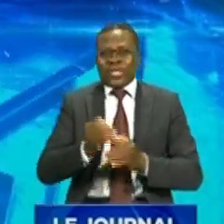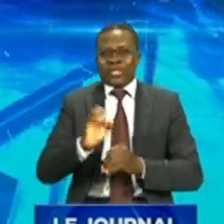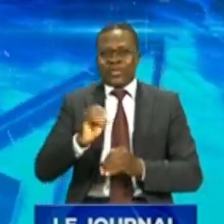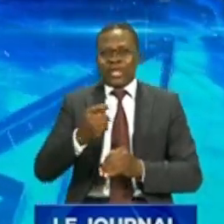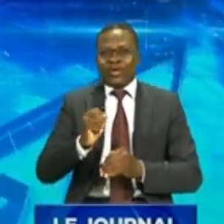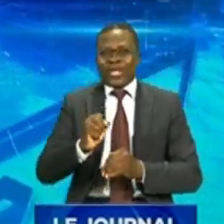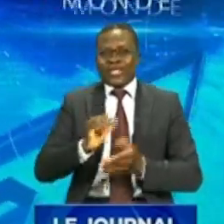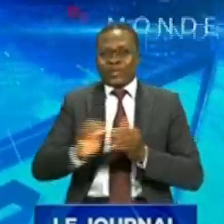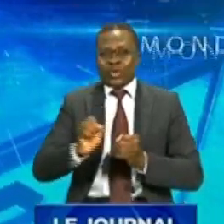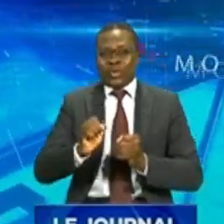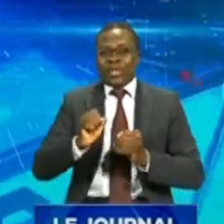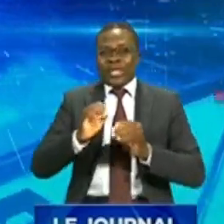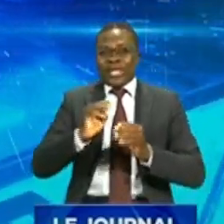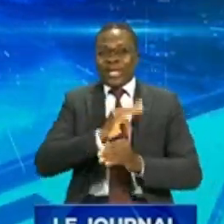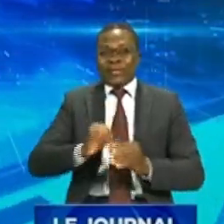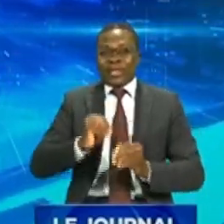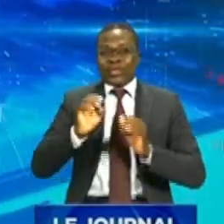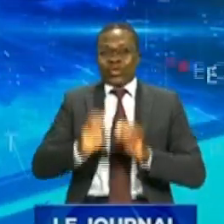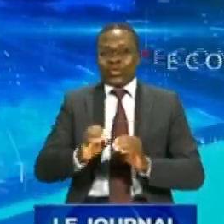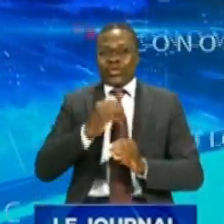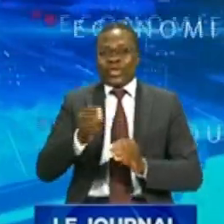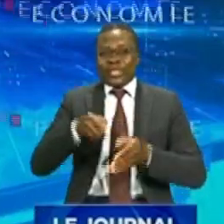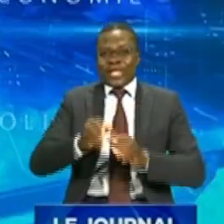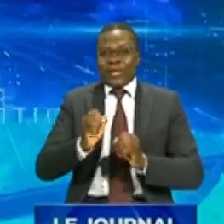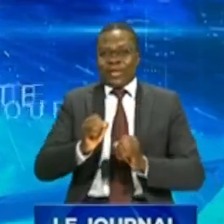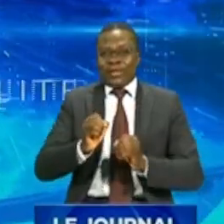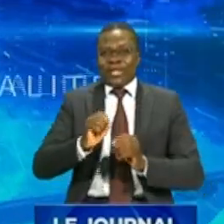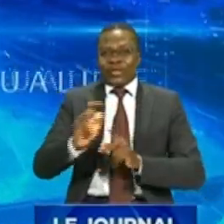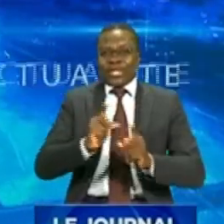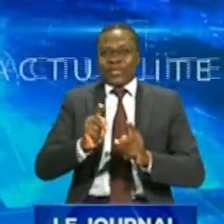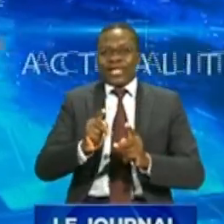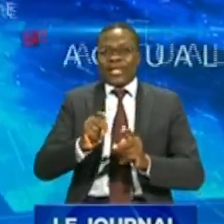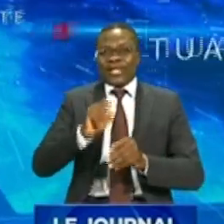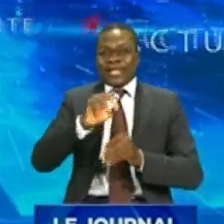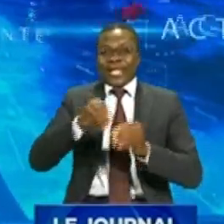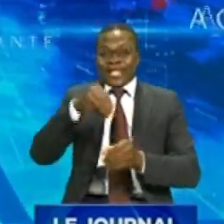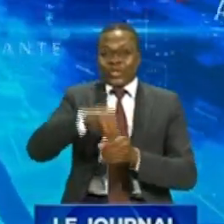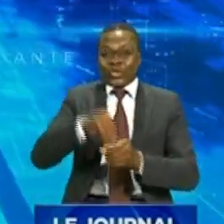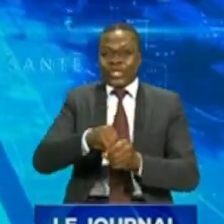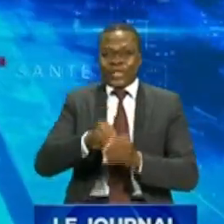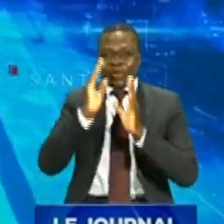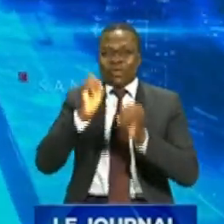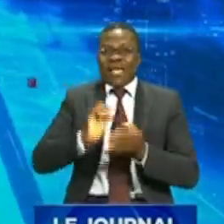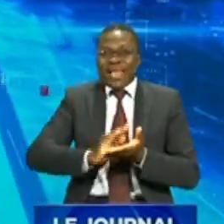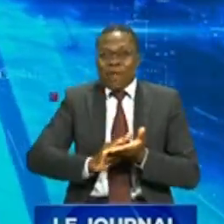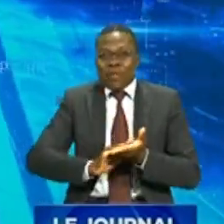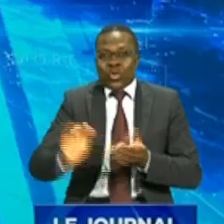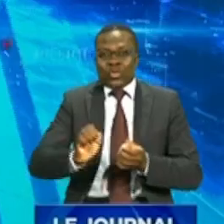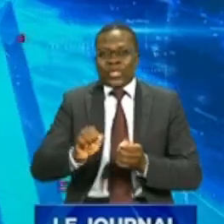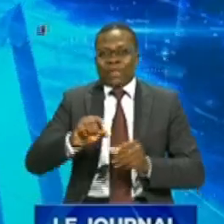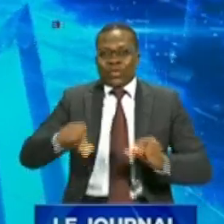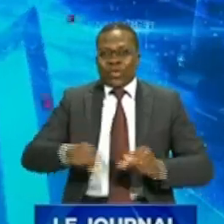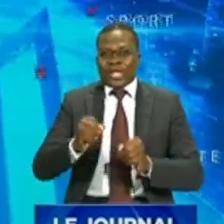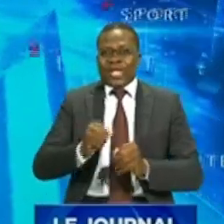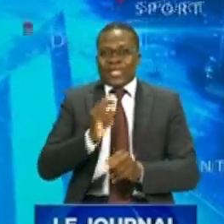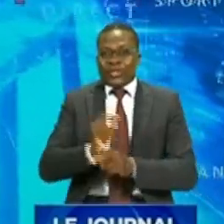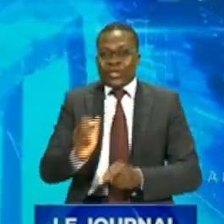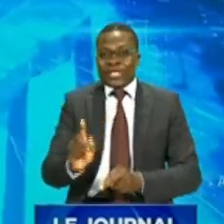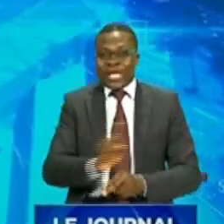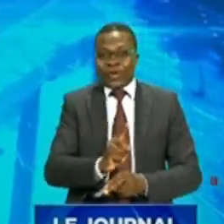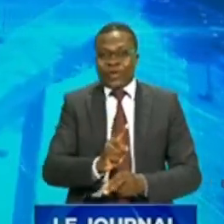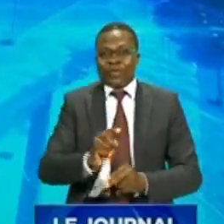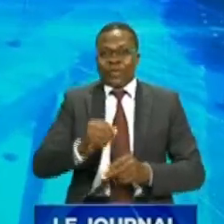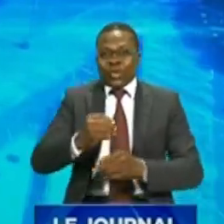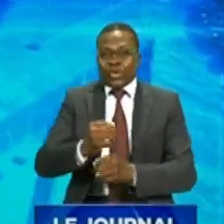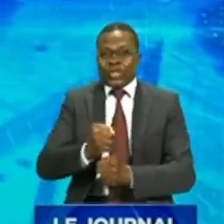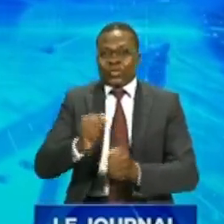Ville Propre et la mairie de Cotonou, il vise à permettre aux habitants des quartiers concernés de veiller à la propreté de leur quartier respectif. Gloria